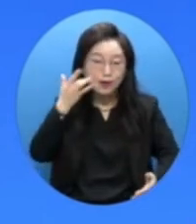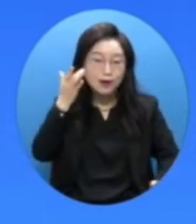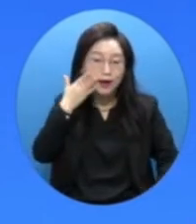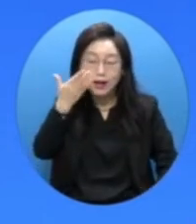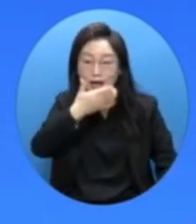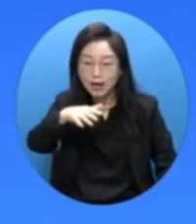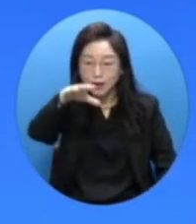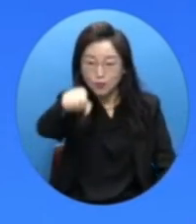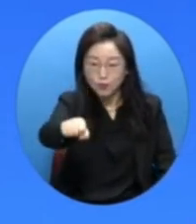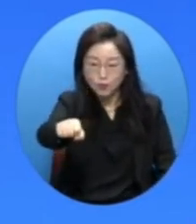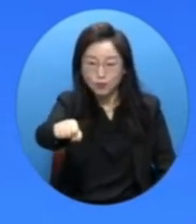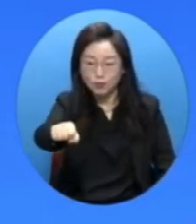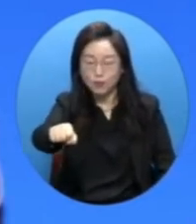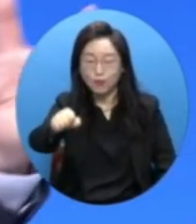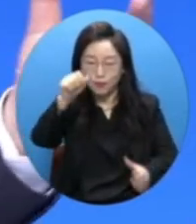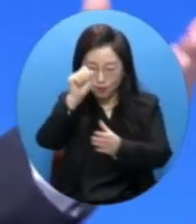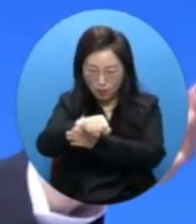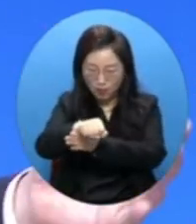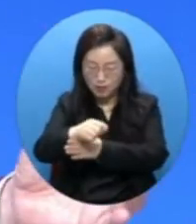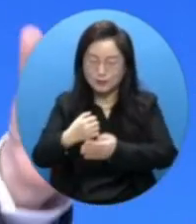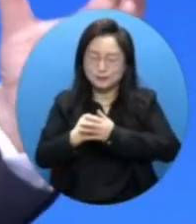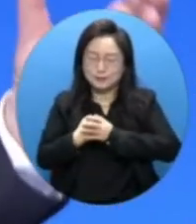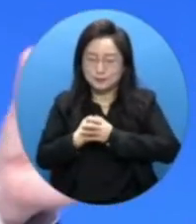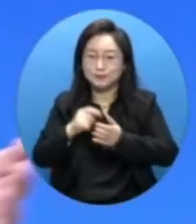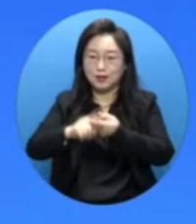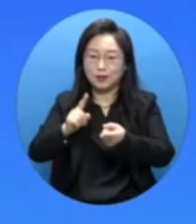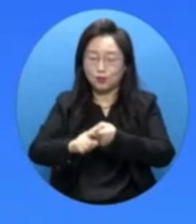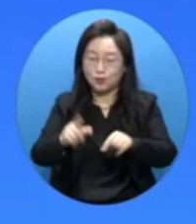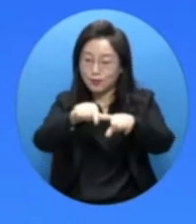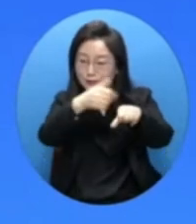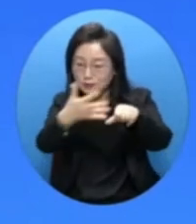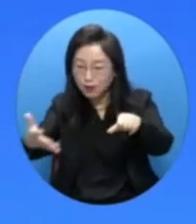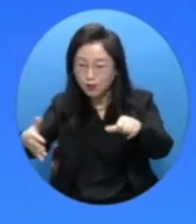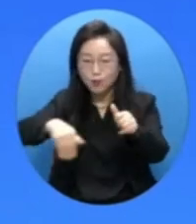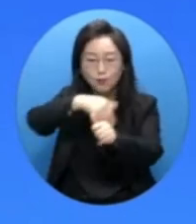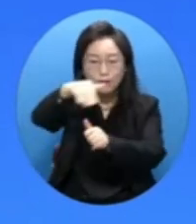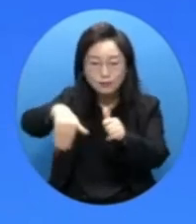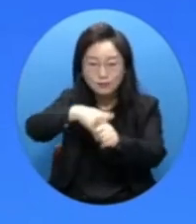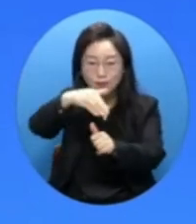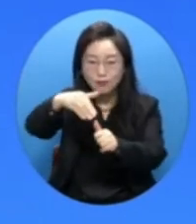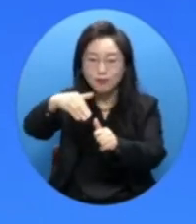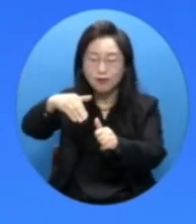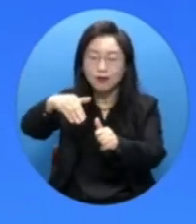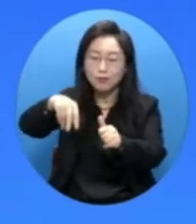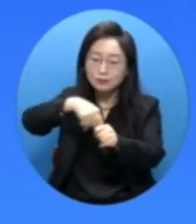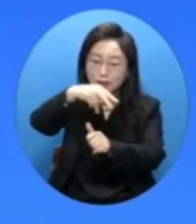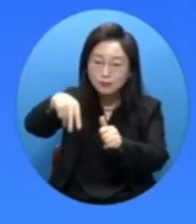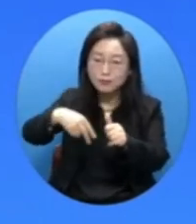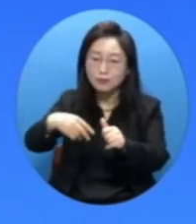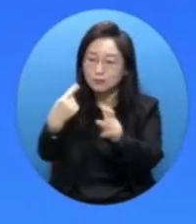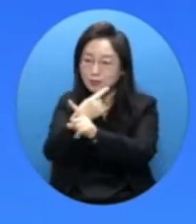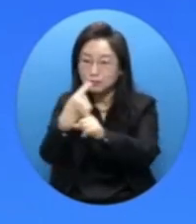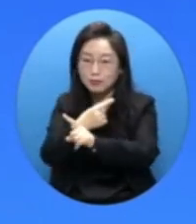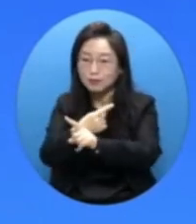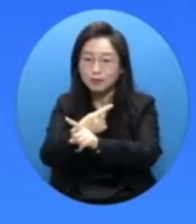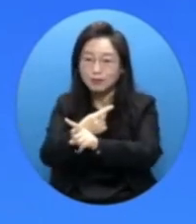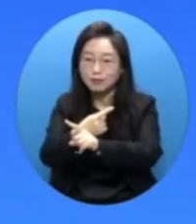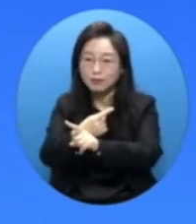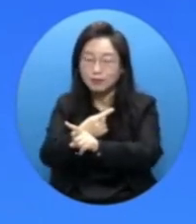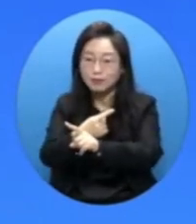꿈을 그는 마음에 품고 있었습니다 세월이 흘러도 환경과 여건이 달라진 것이 없고